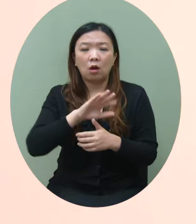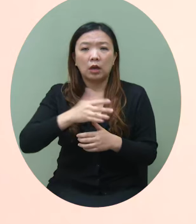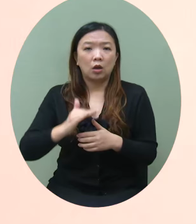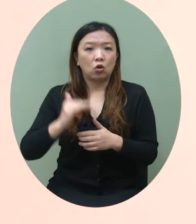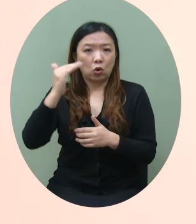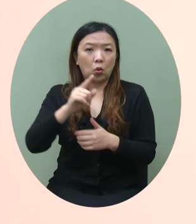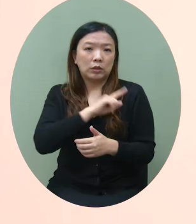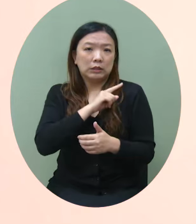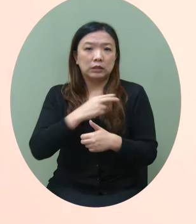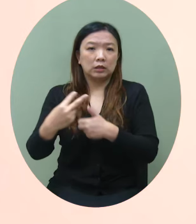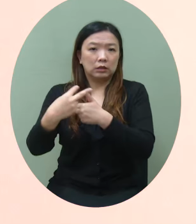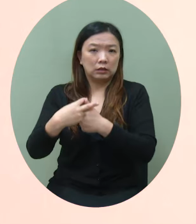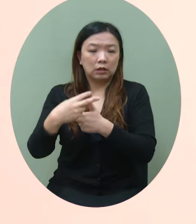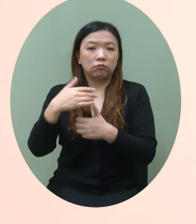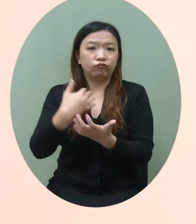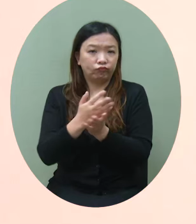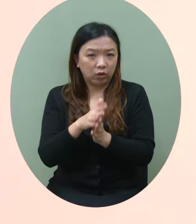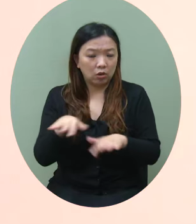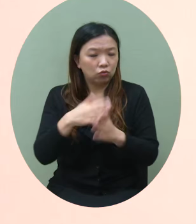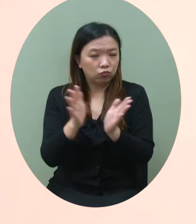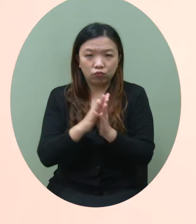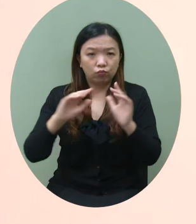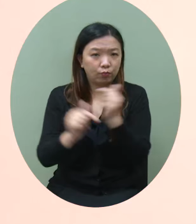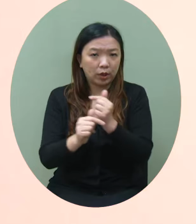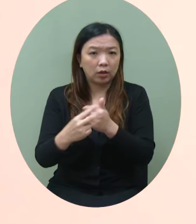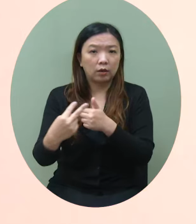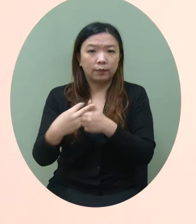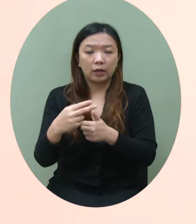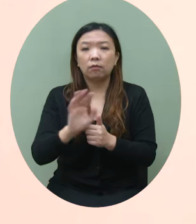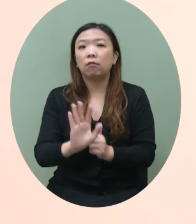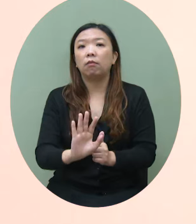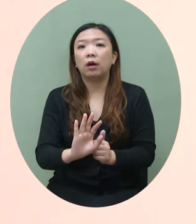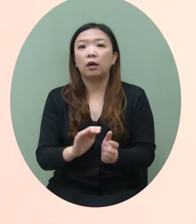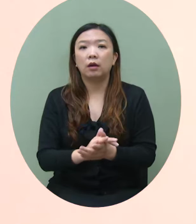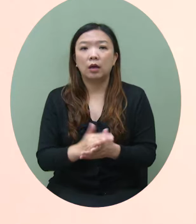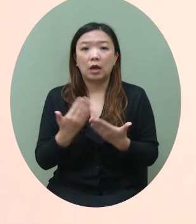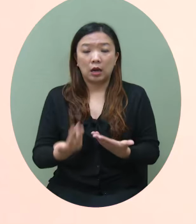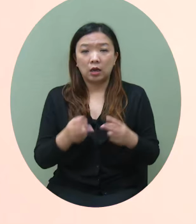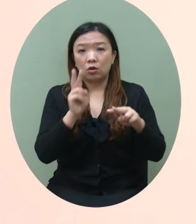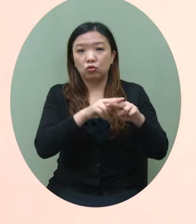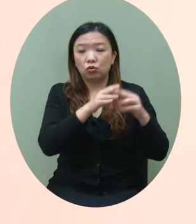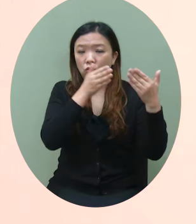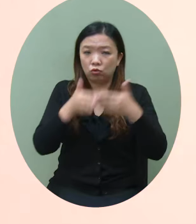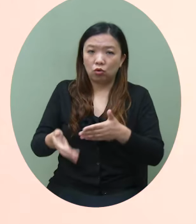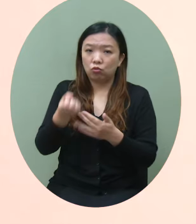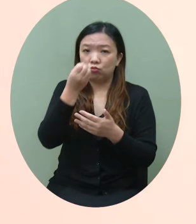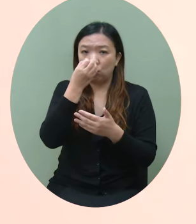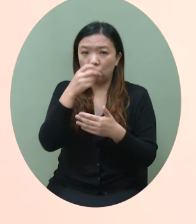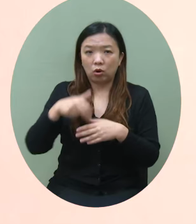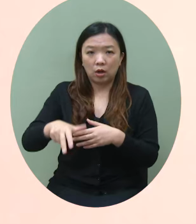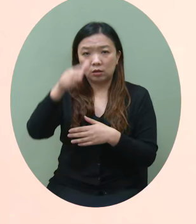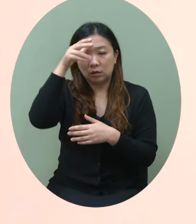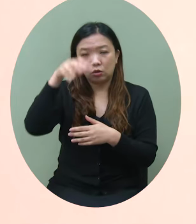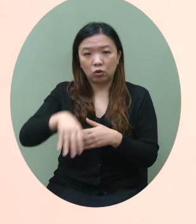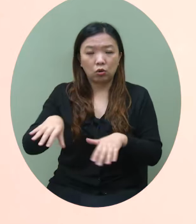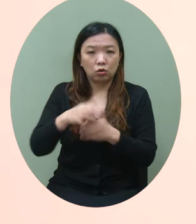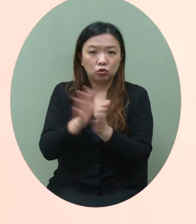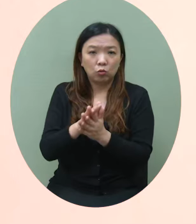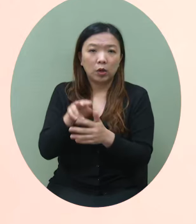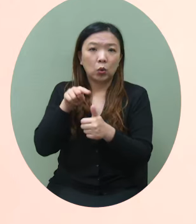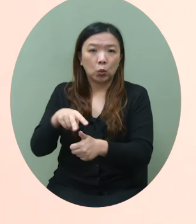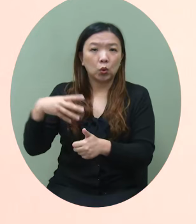治也不是全面絕對的自治這是一個在中央對香港特別行政區有全面管治權